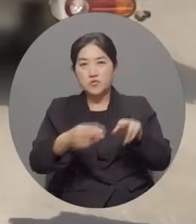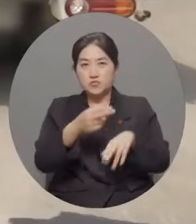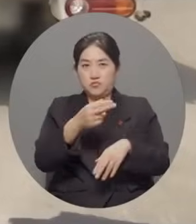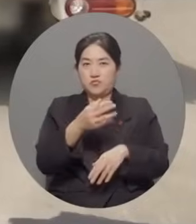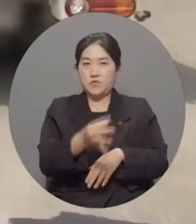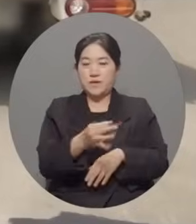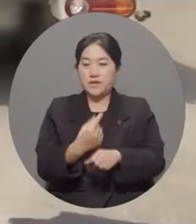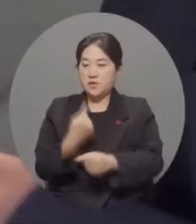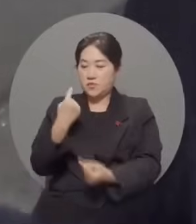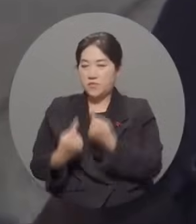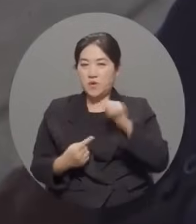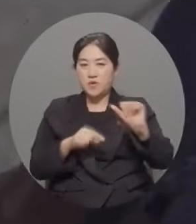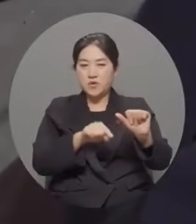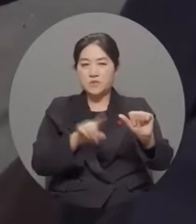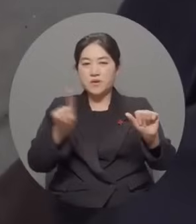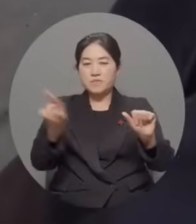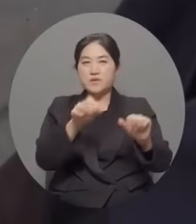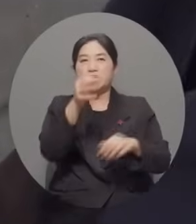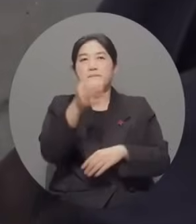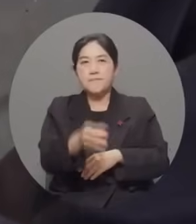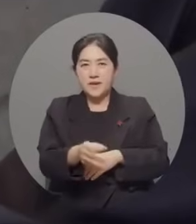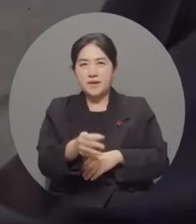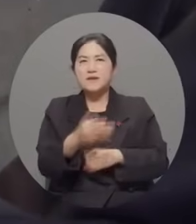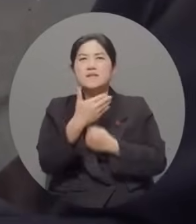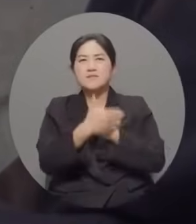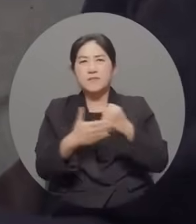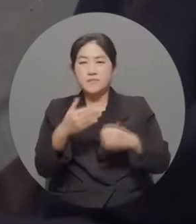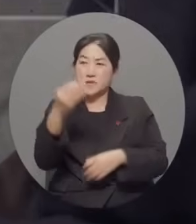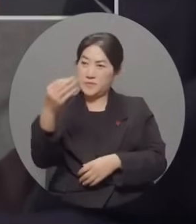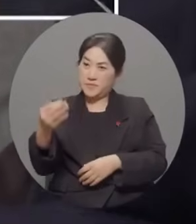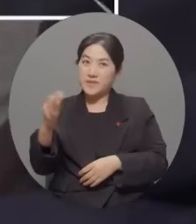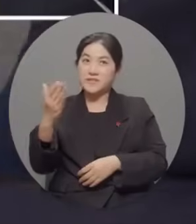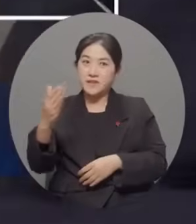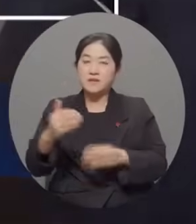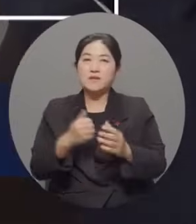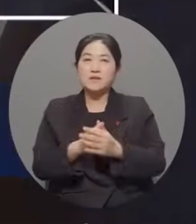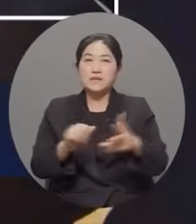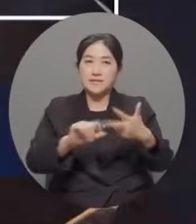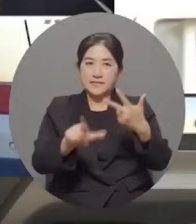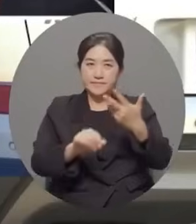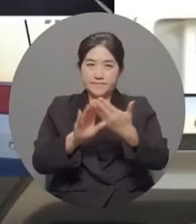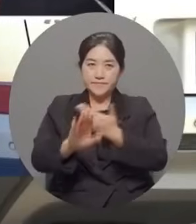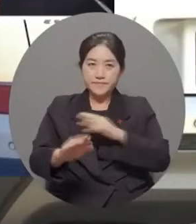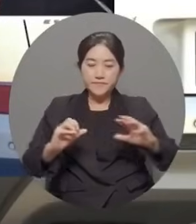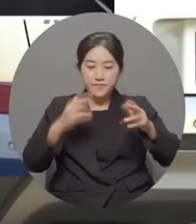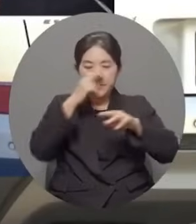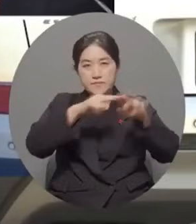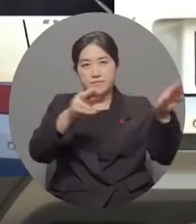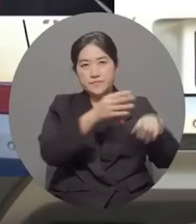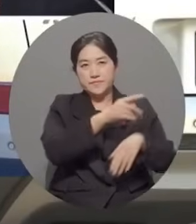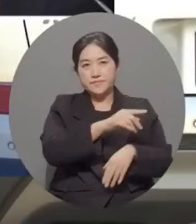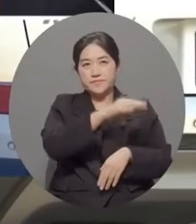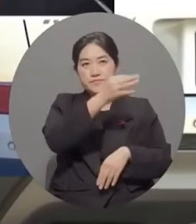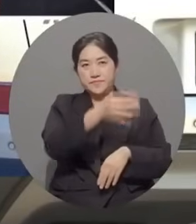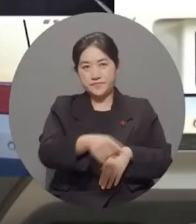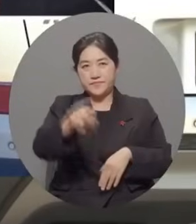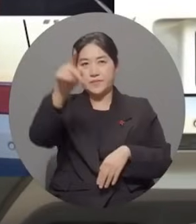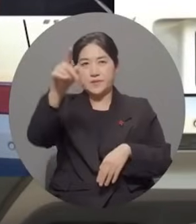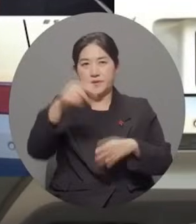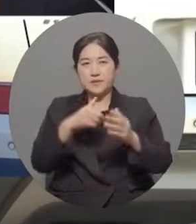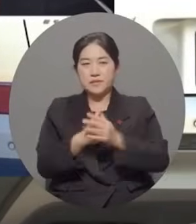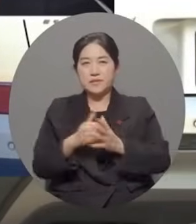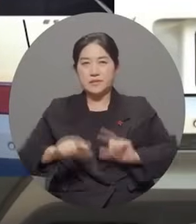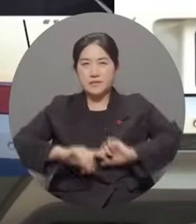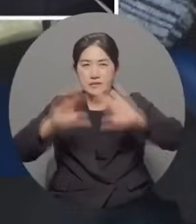전보다 5.1% 싸진 게 큰 역할을 했습니다. 7월 이후 국제유가 반등과